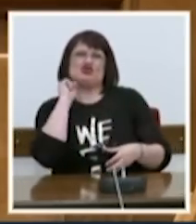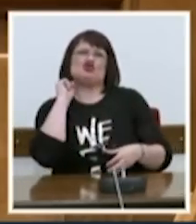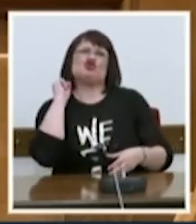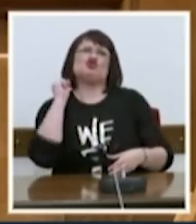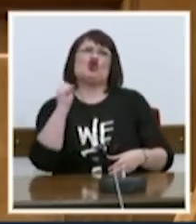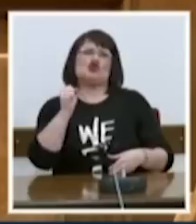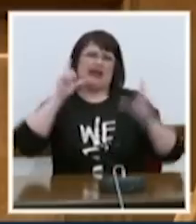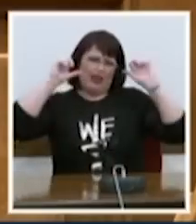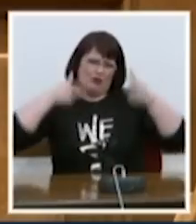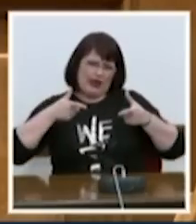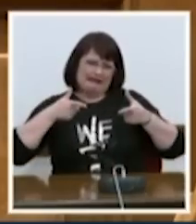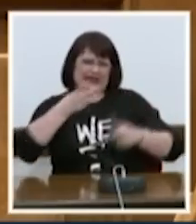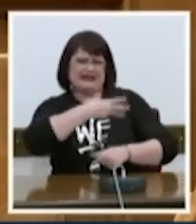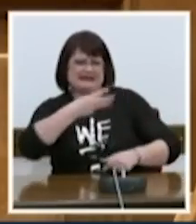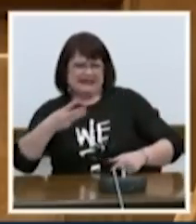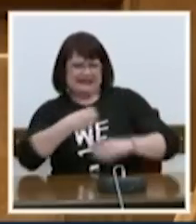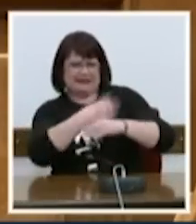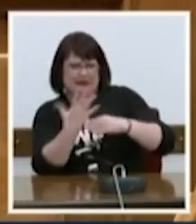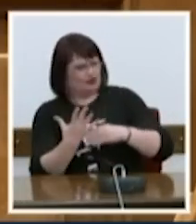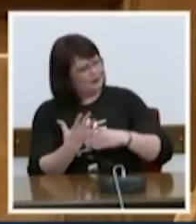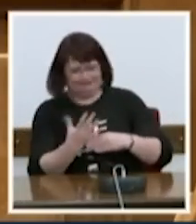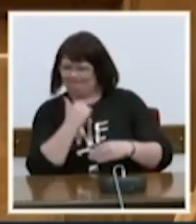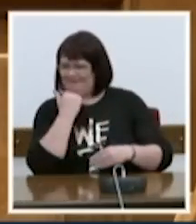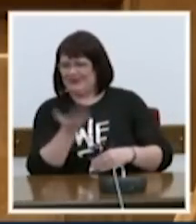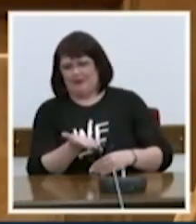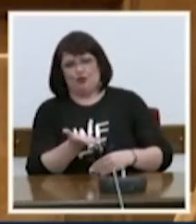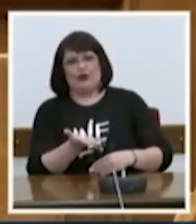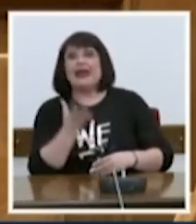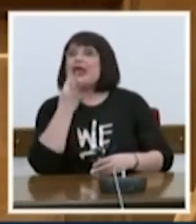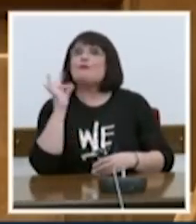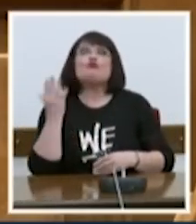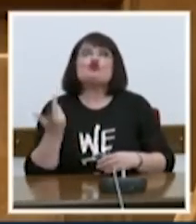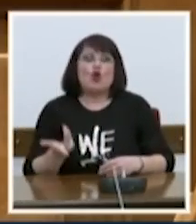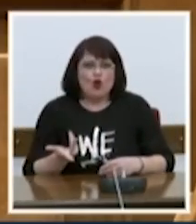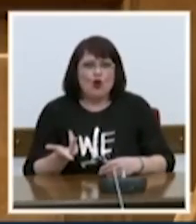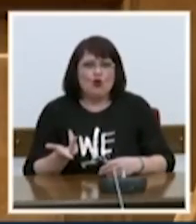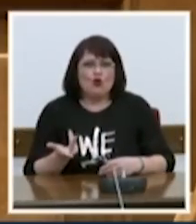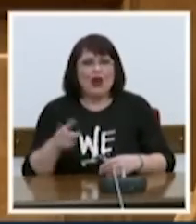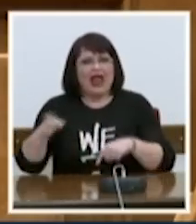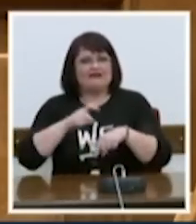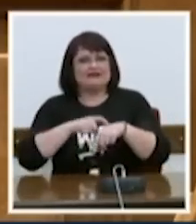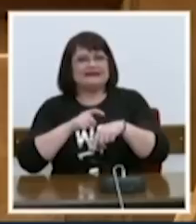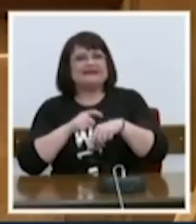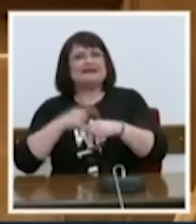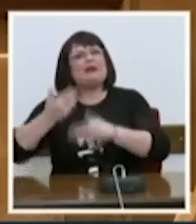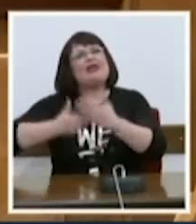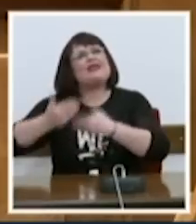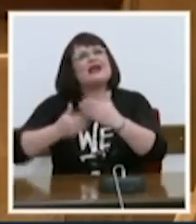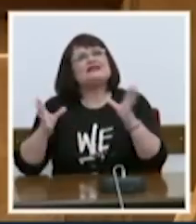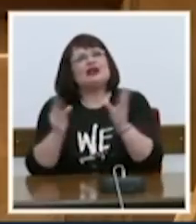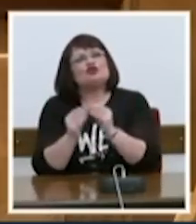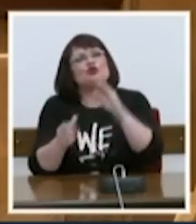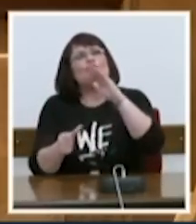ο ΣΥΡΙΖΑ, το ΠΑΣΟΚ. Όχι επειδή είναι σε εξέλιξη οι διεργασίες για